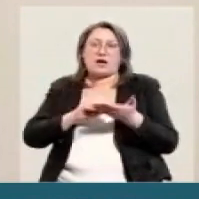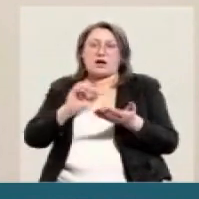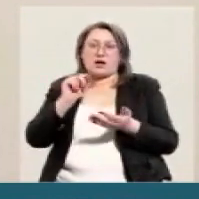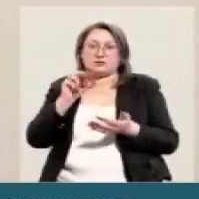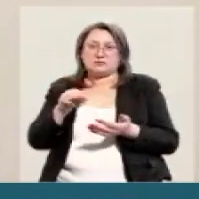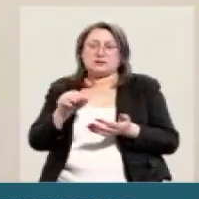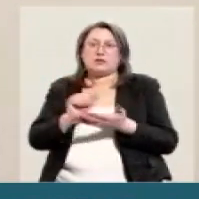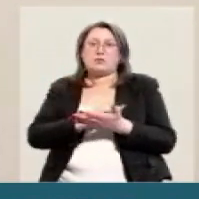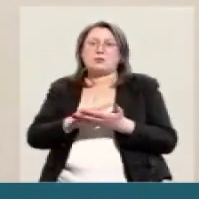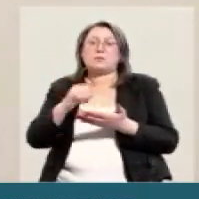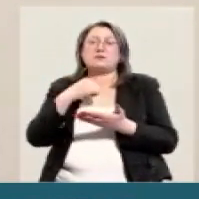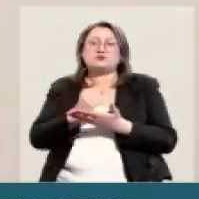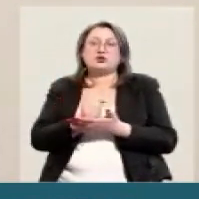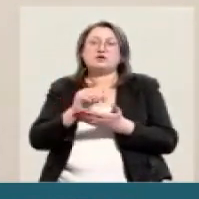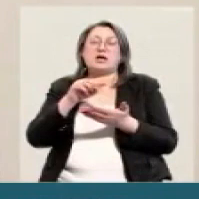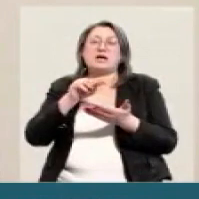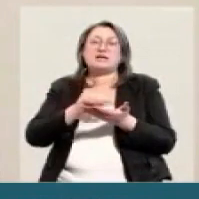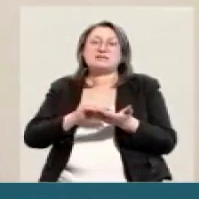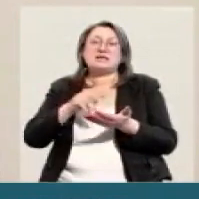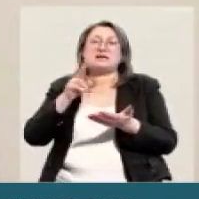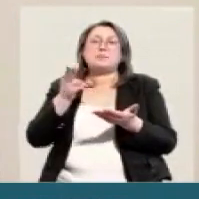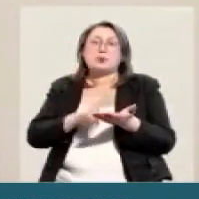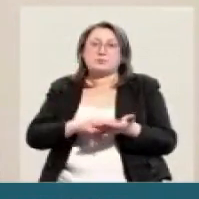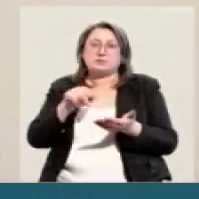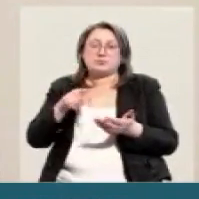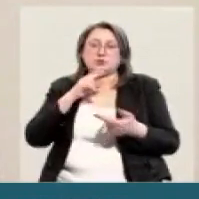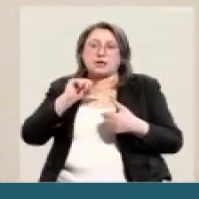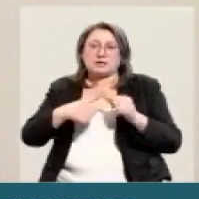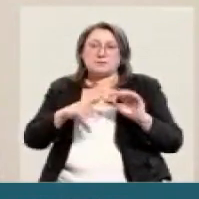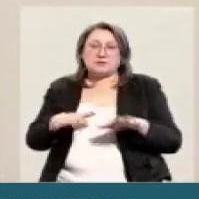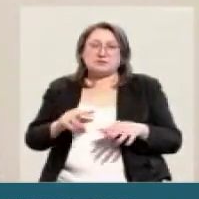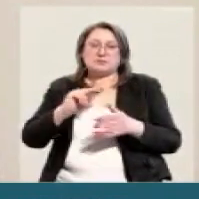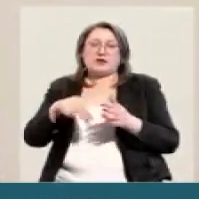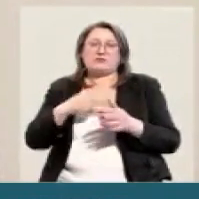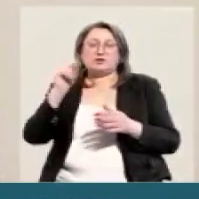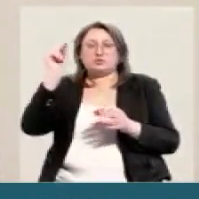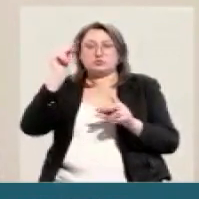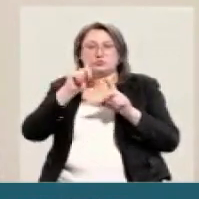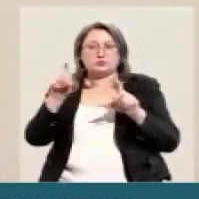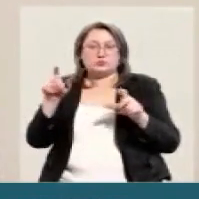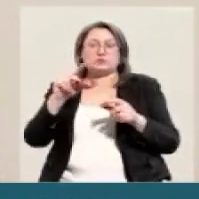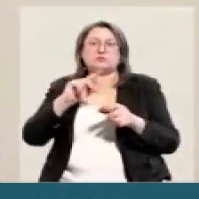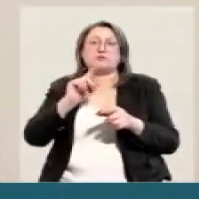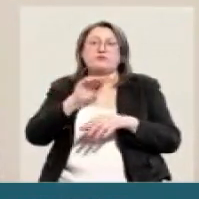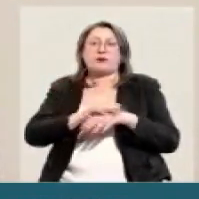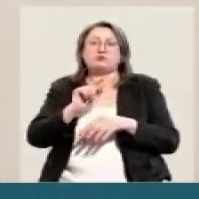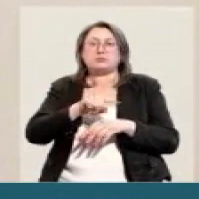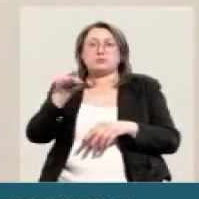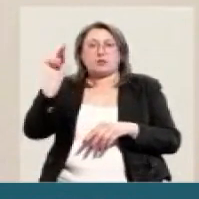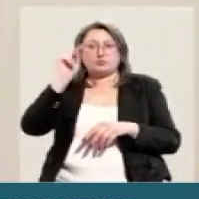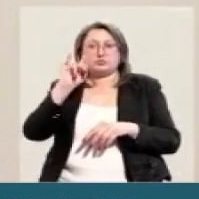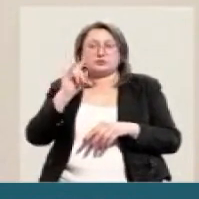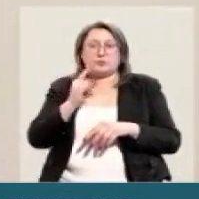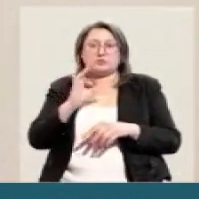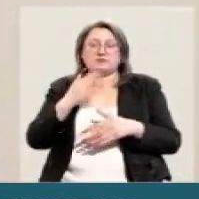рождении, документ, подтверждающий регистрацию по постоянному месту жительства, справку из учебного заведения, подтверждающий факт обучения ребенка